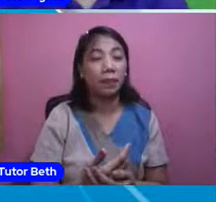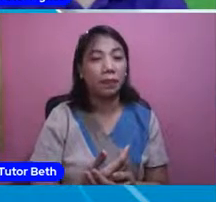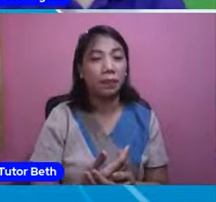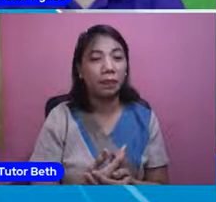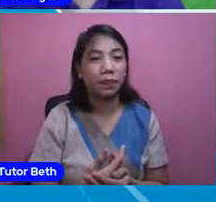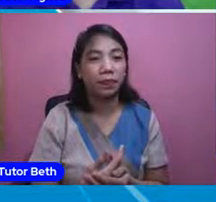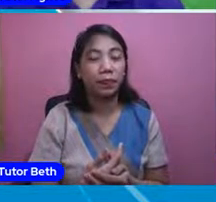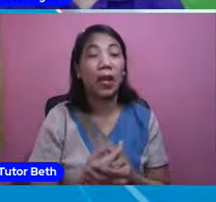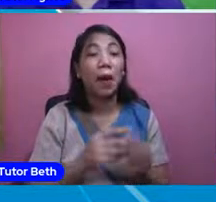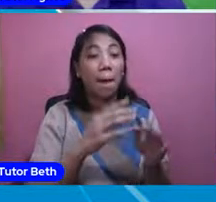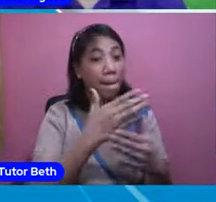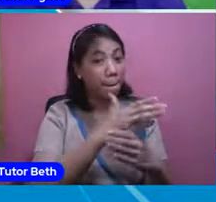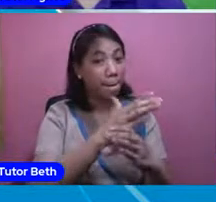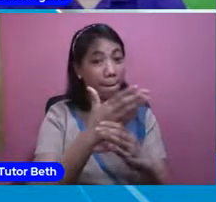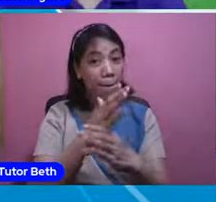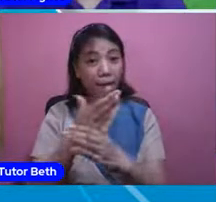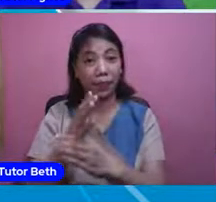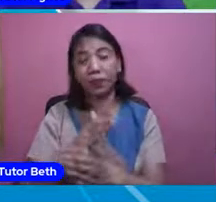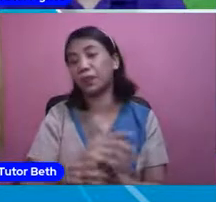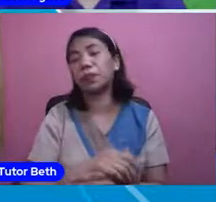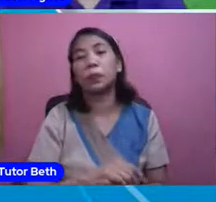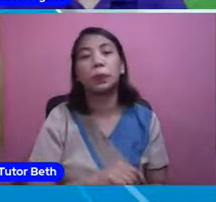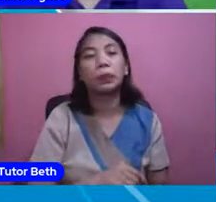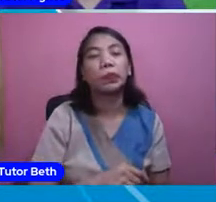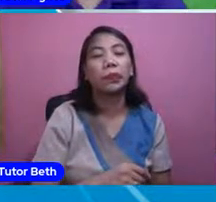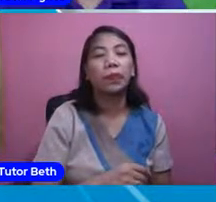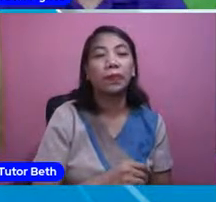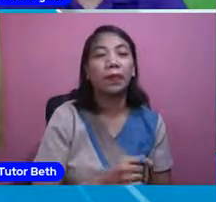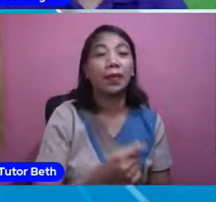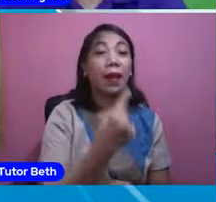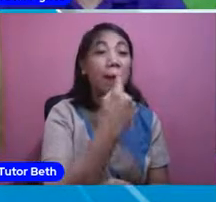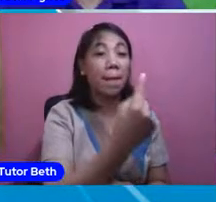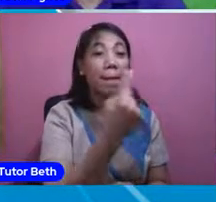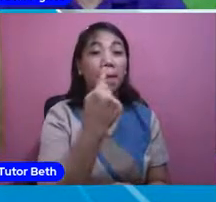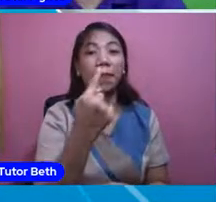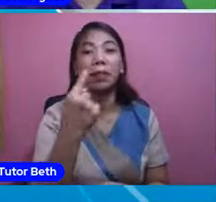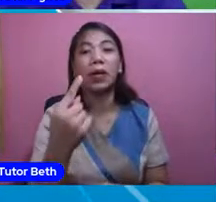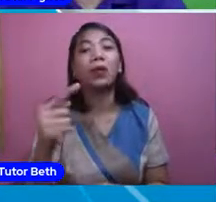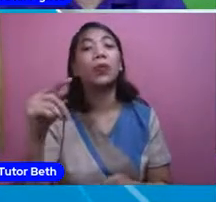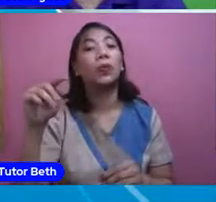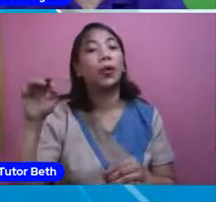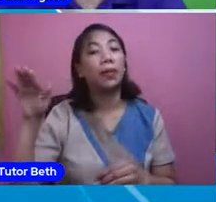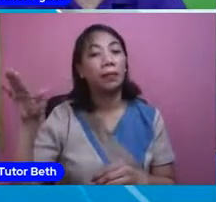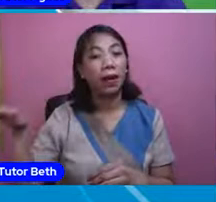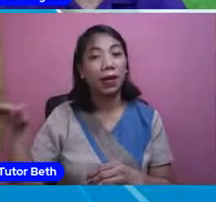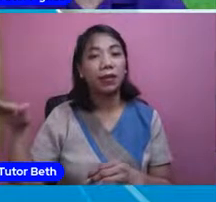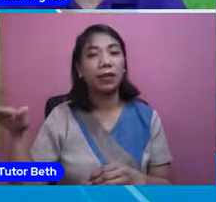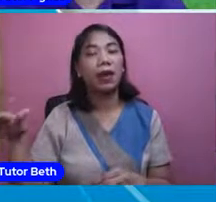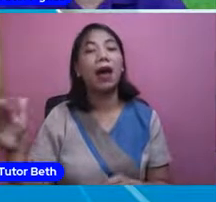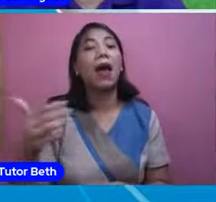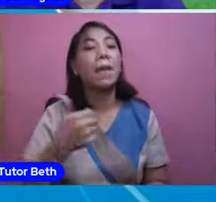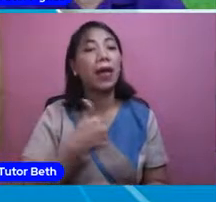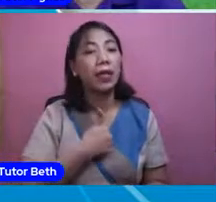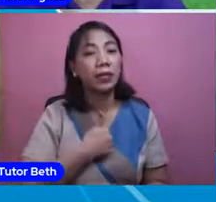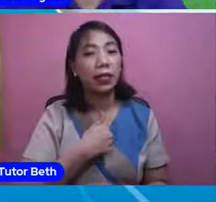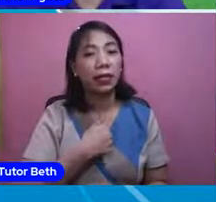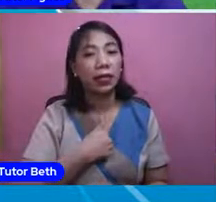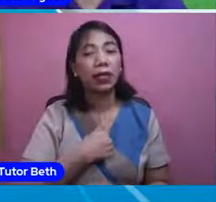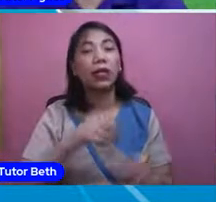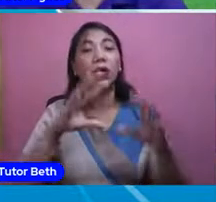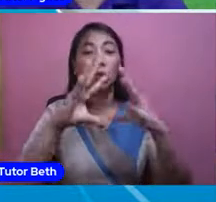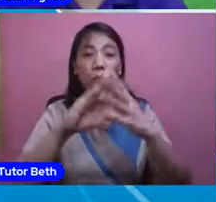ibabahagi sa inyo. Sabi dito, ang bawat bata ay may sariling kwento